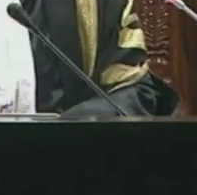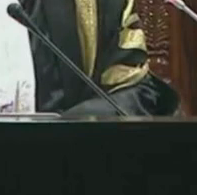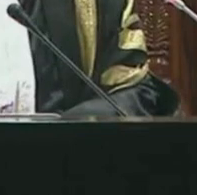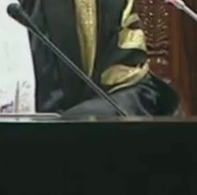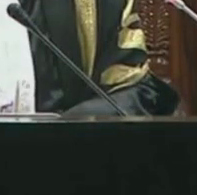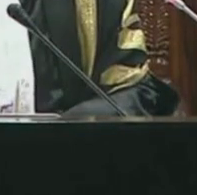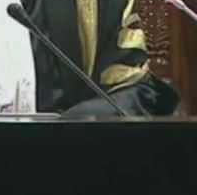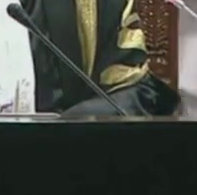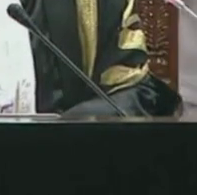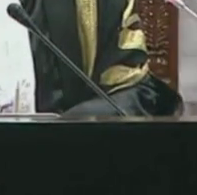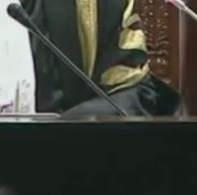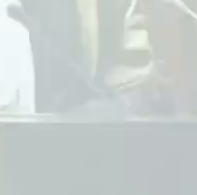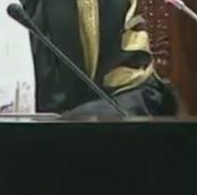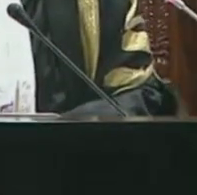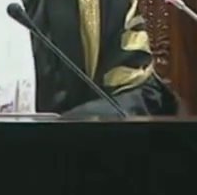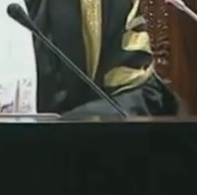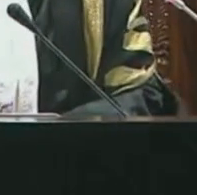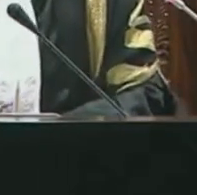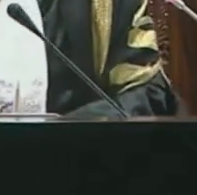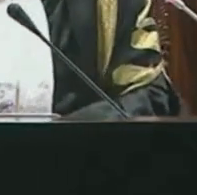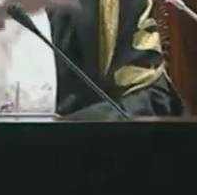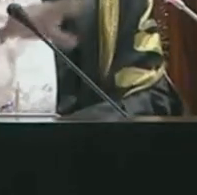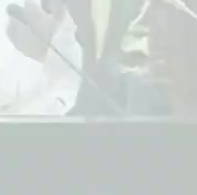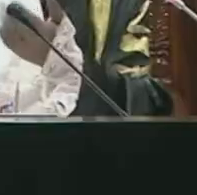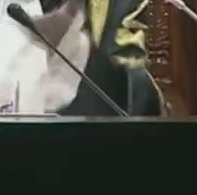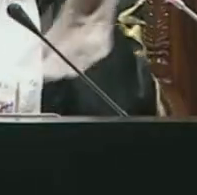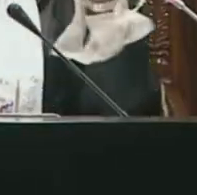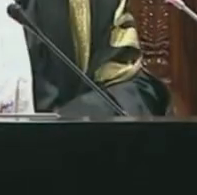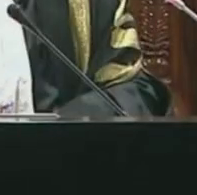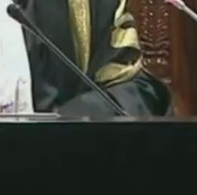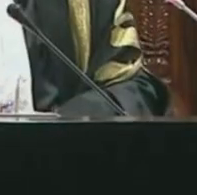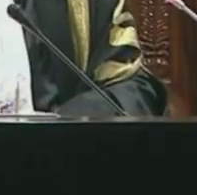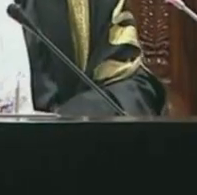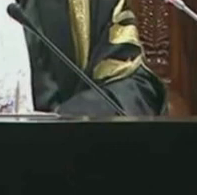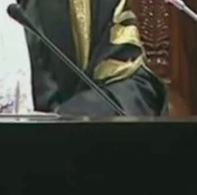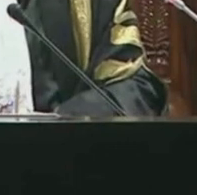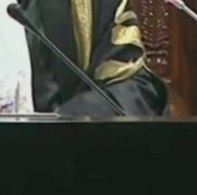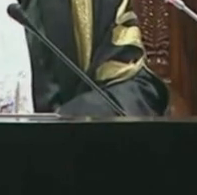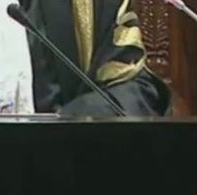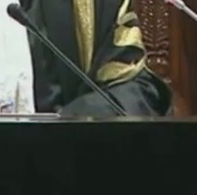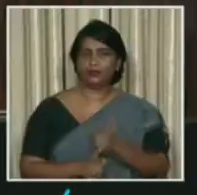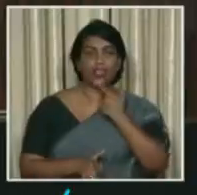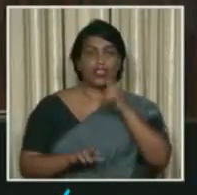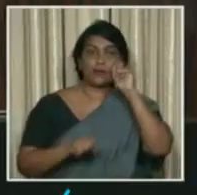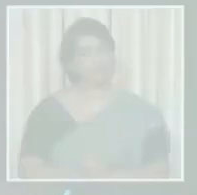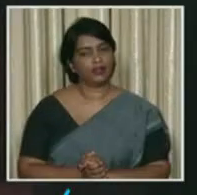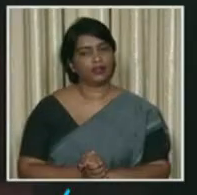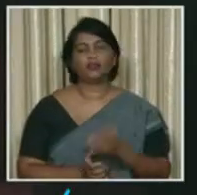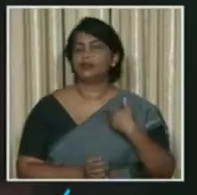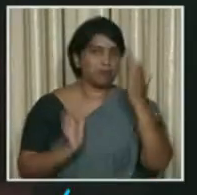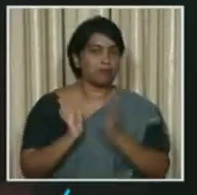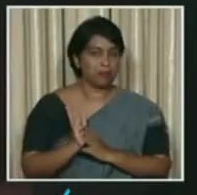දැන් හරි රූපවාහිනියට වැටුණා. රූපවාහිනියට වැටුණා දැන් ඒ ටික දාගන්න. ඔය ඇති. දැන් ඕක වතු කරේ ජනතාවට යනවා හැන්දෑවට.